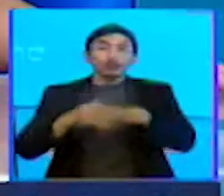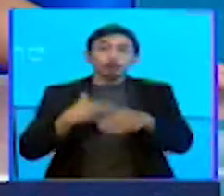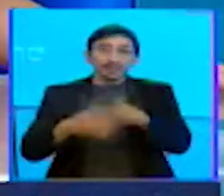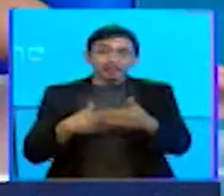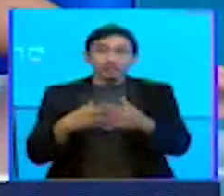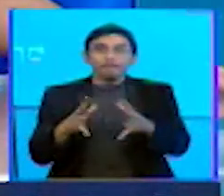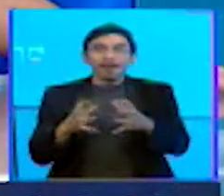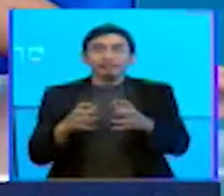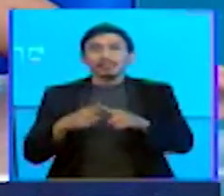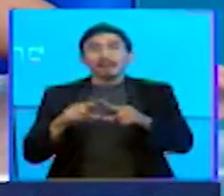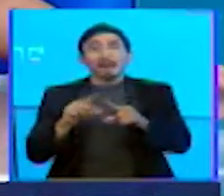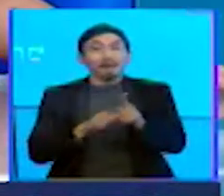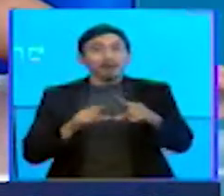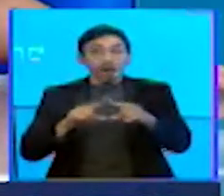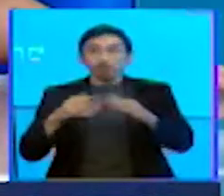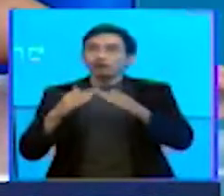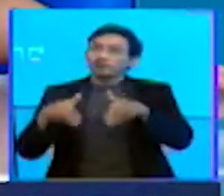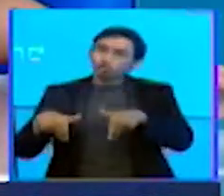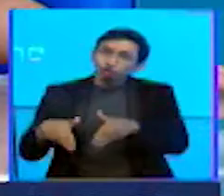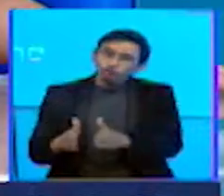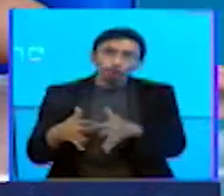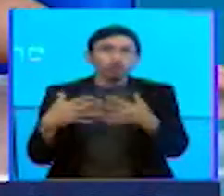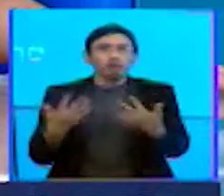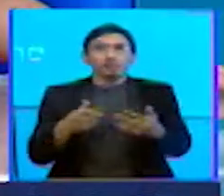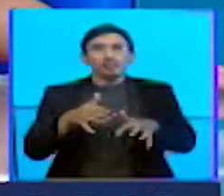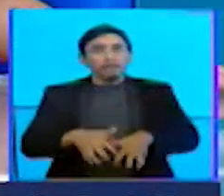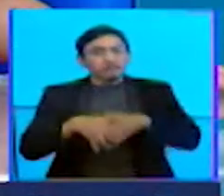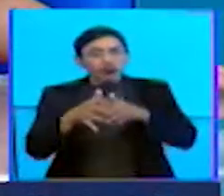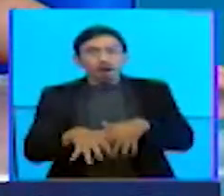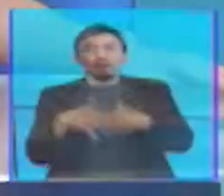karya, infrastruktur, serta pertambahan dan energi.